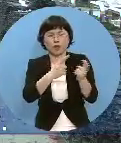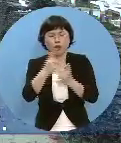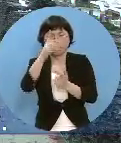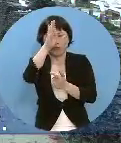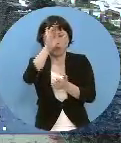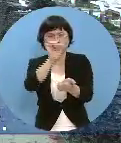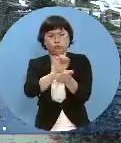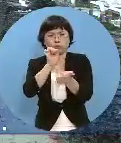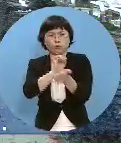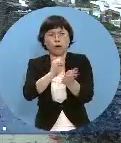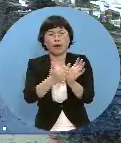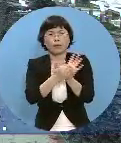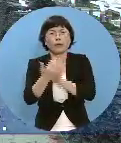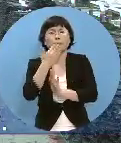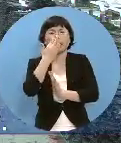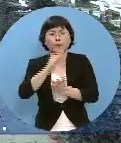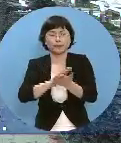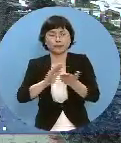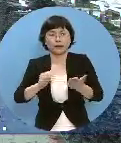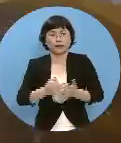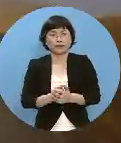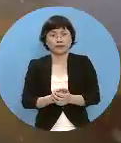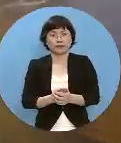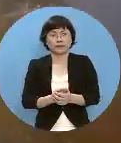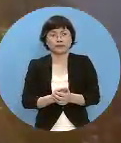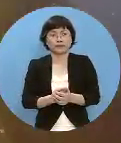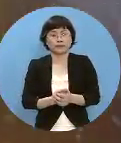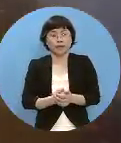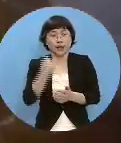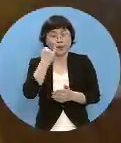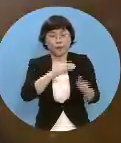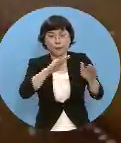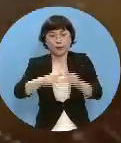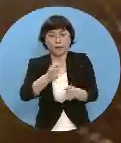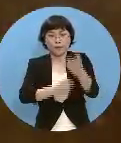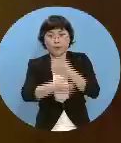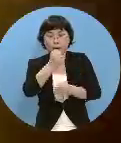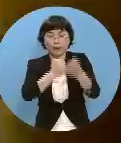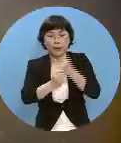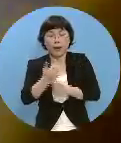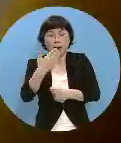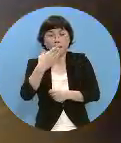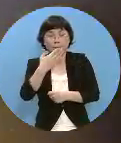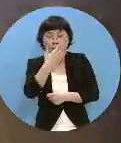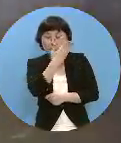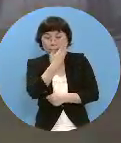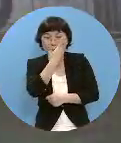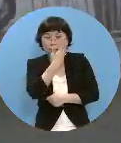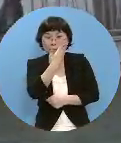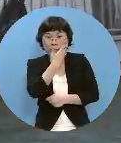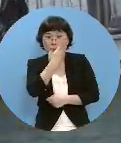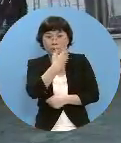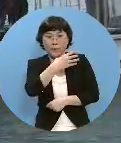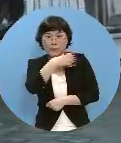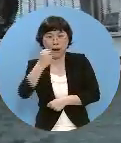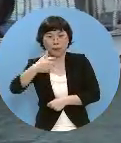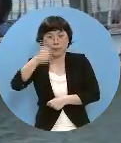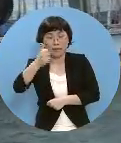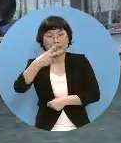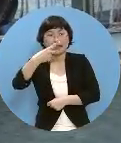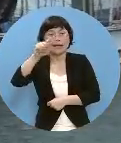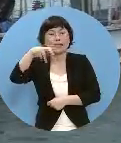위험에서 노출해서 벗어날 수 있다고 합니다. 청정 바다에서 건져 올린 맛과 영양 만점의